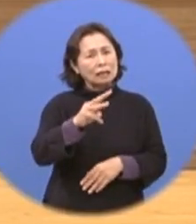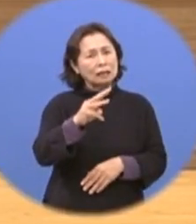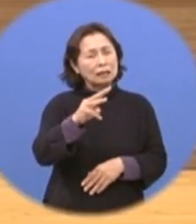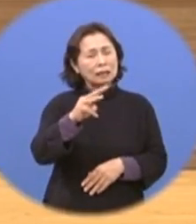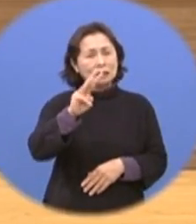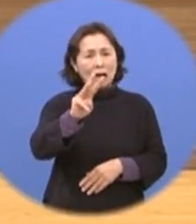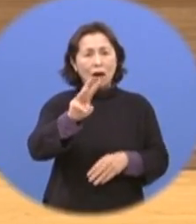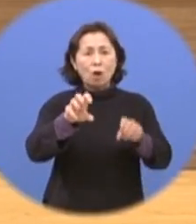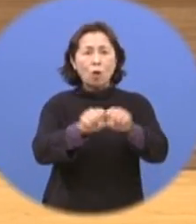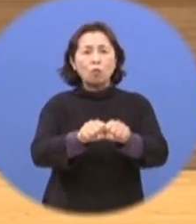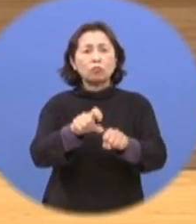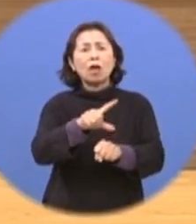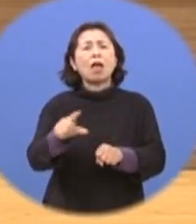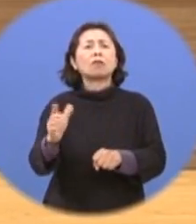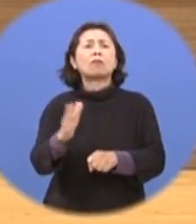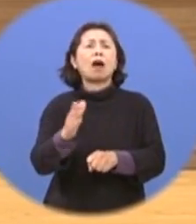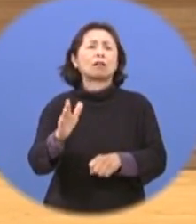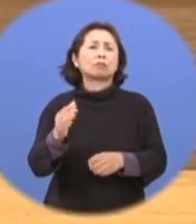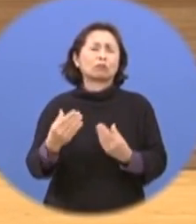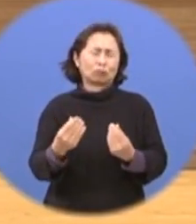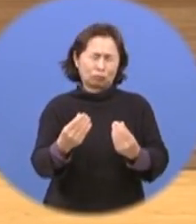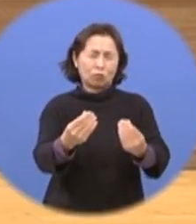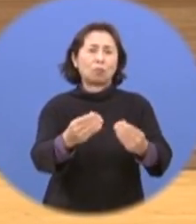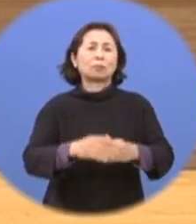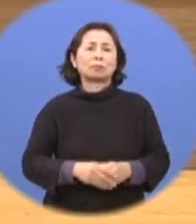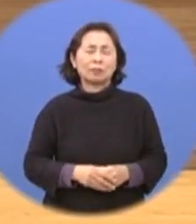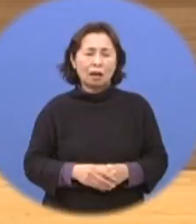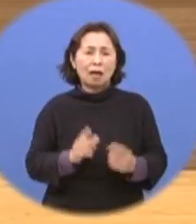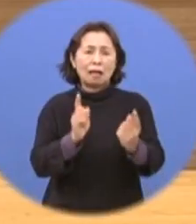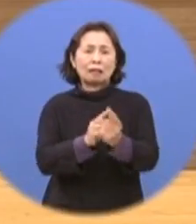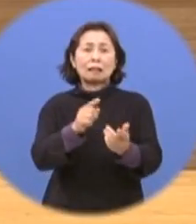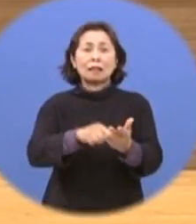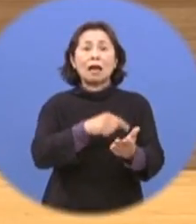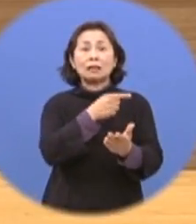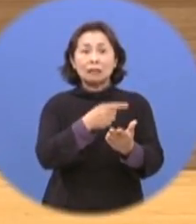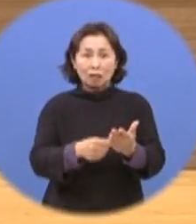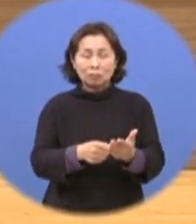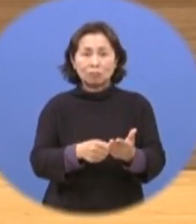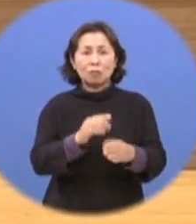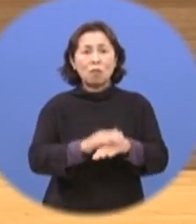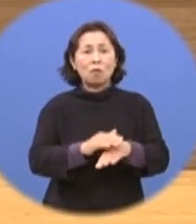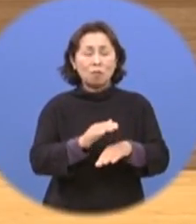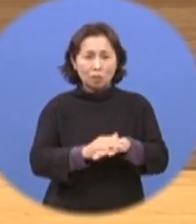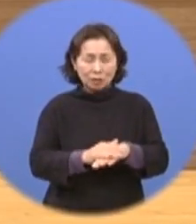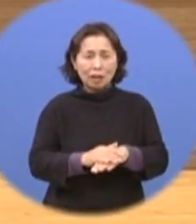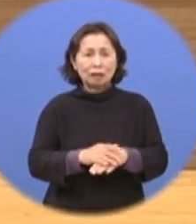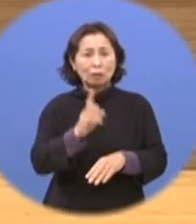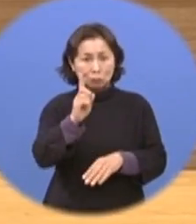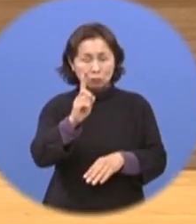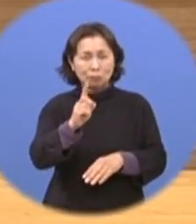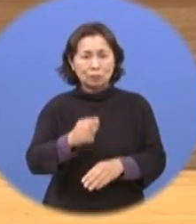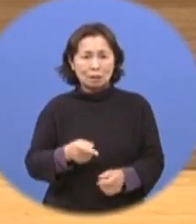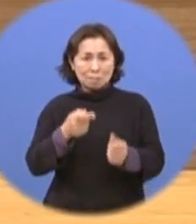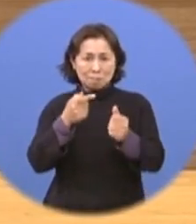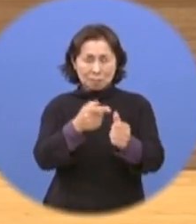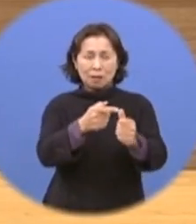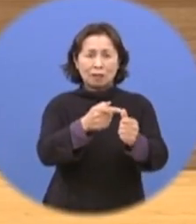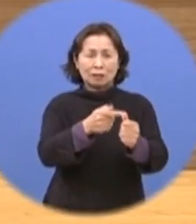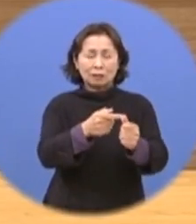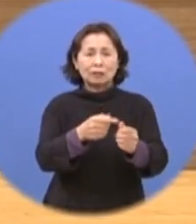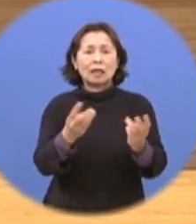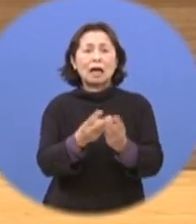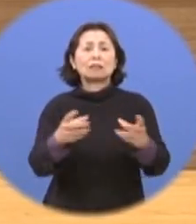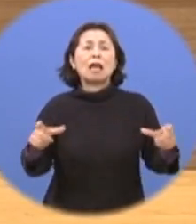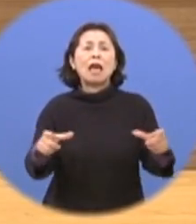ずっと水をしておりますその対策としまして一つはですね捕獲によって答え5を減らそうという動きがあり